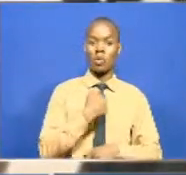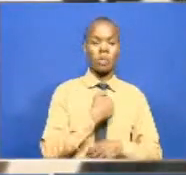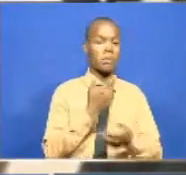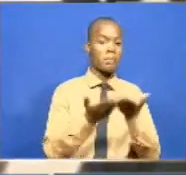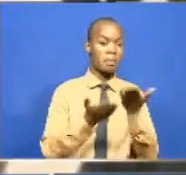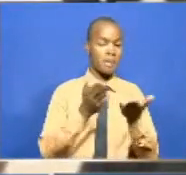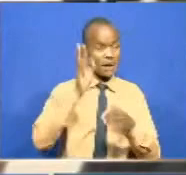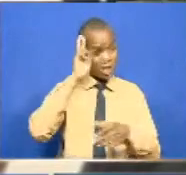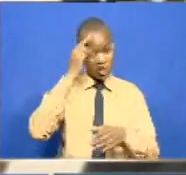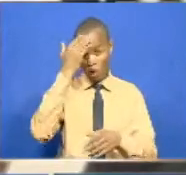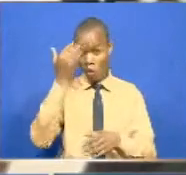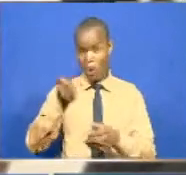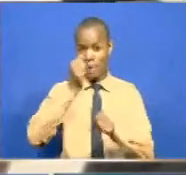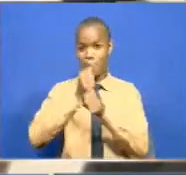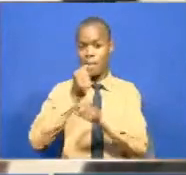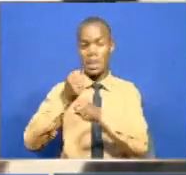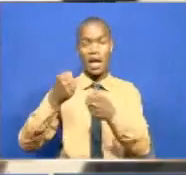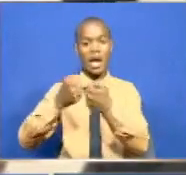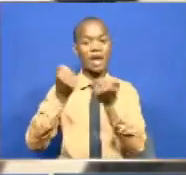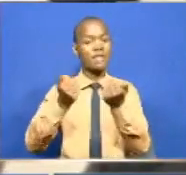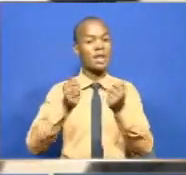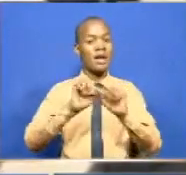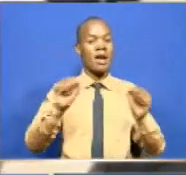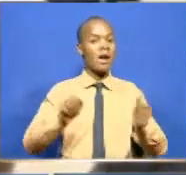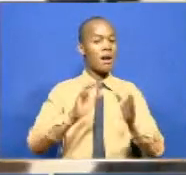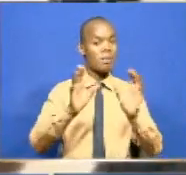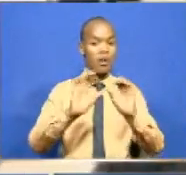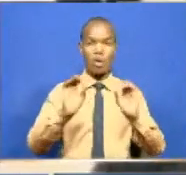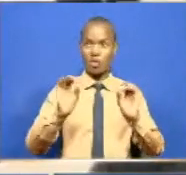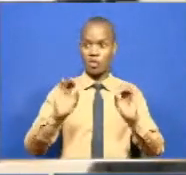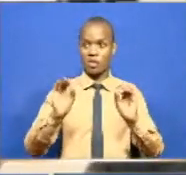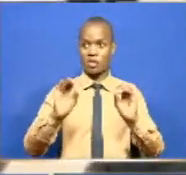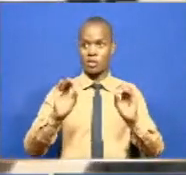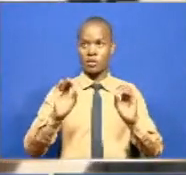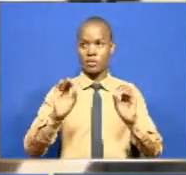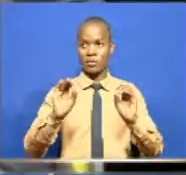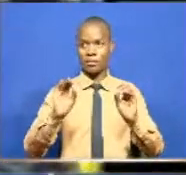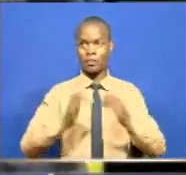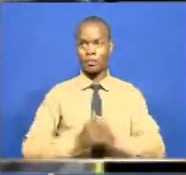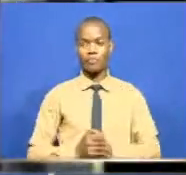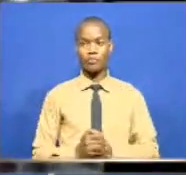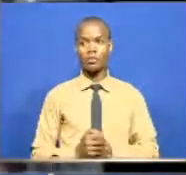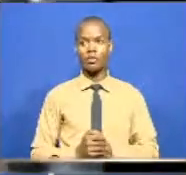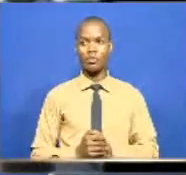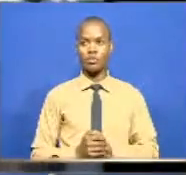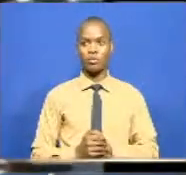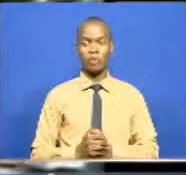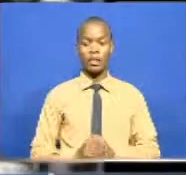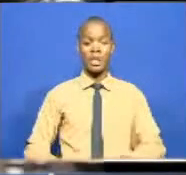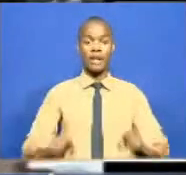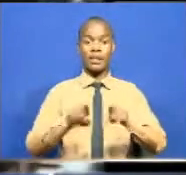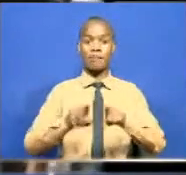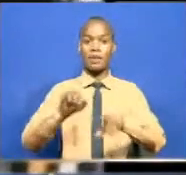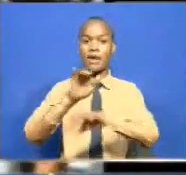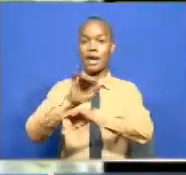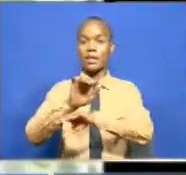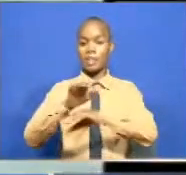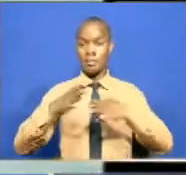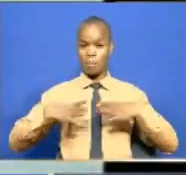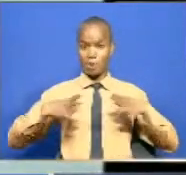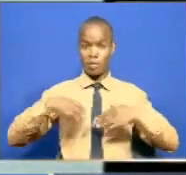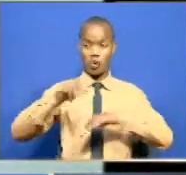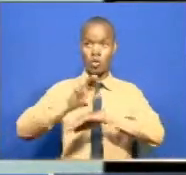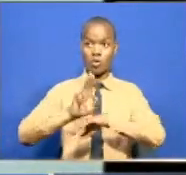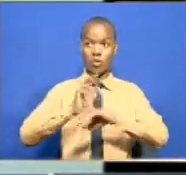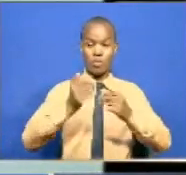ambayo inaweza kuchangia kwa hili gari kuweza kuingia ndani ya maji. Gowa urged ferry users to familiarize themselves